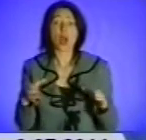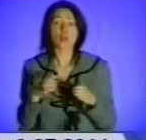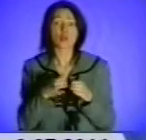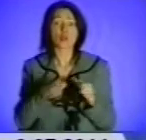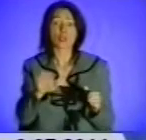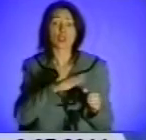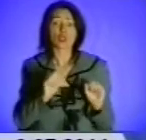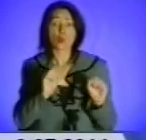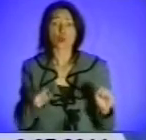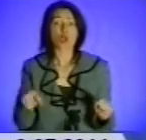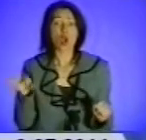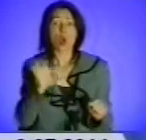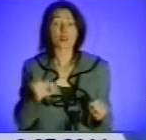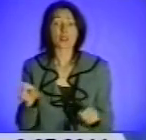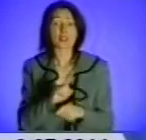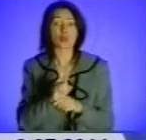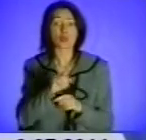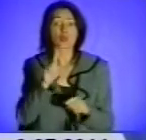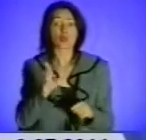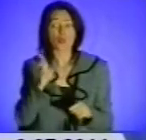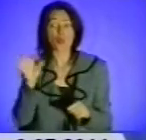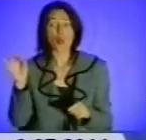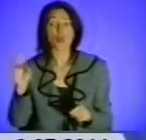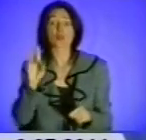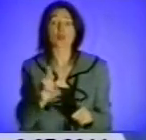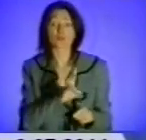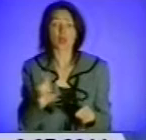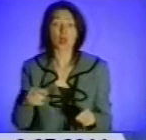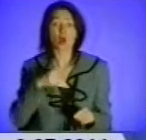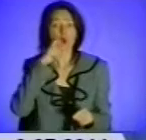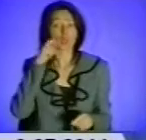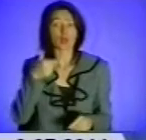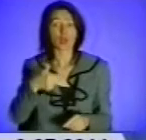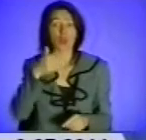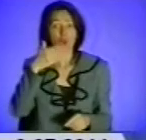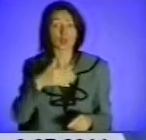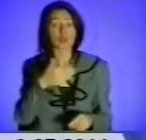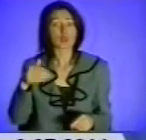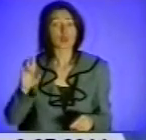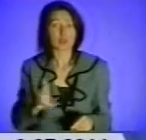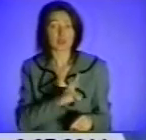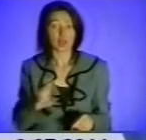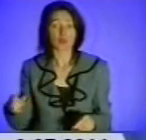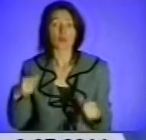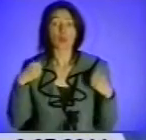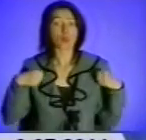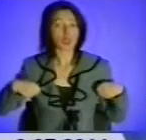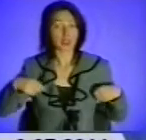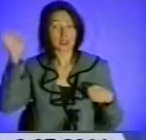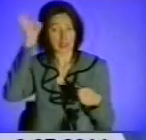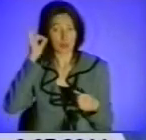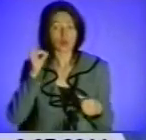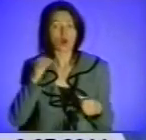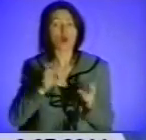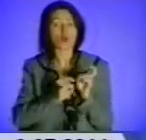оборони області Тернопільсько-Зборівська архієпархія Української греко-католицької церкви. Бронежилети німецького виробництва закупили на